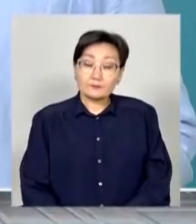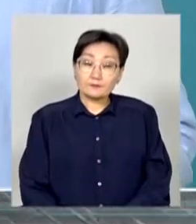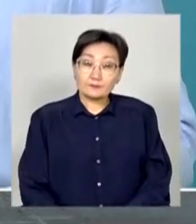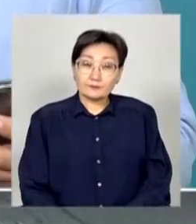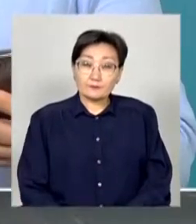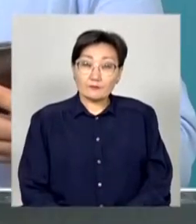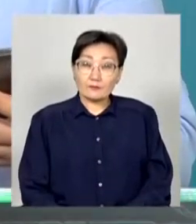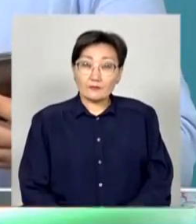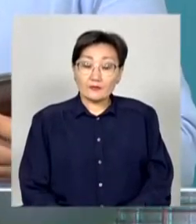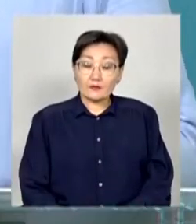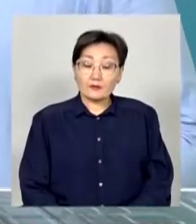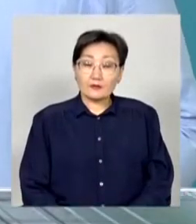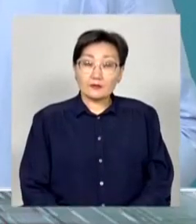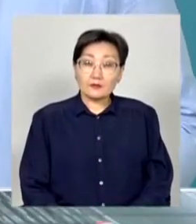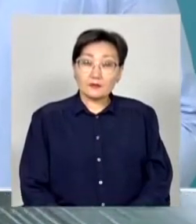Максим?